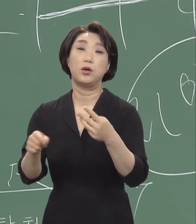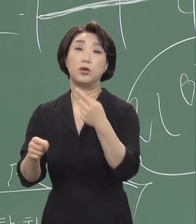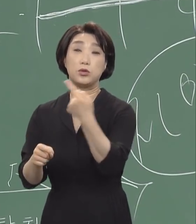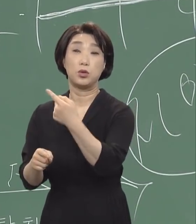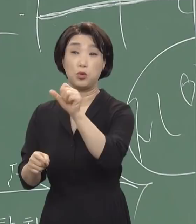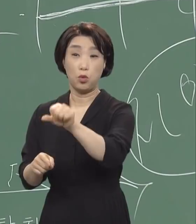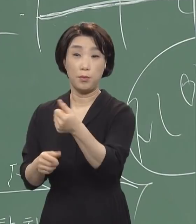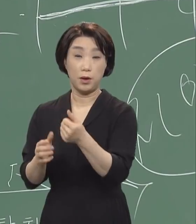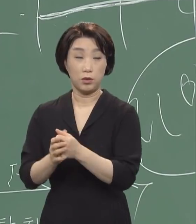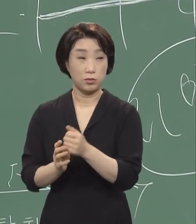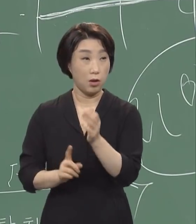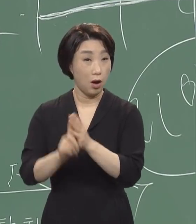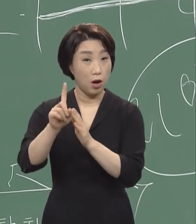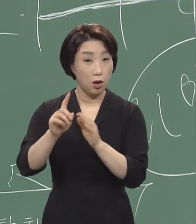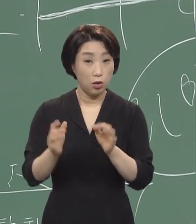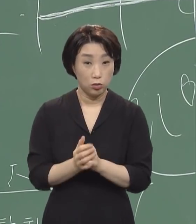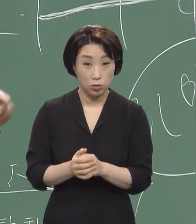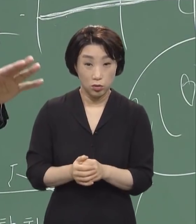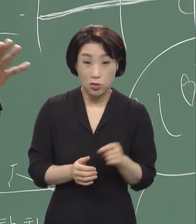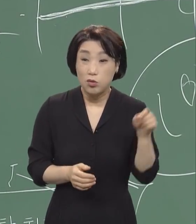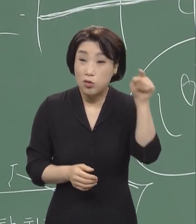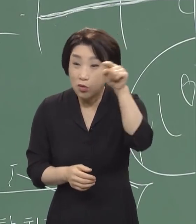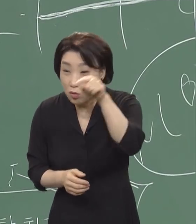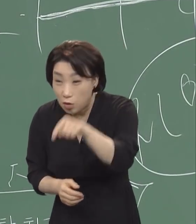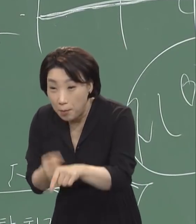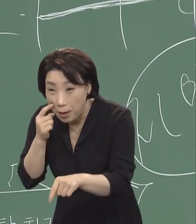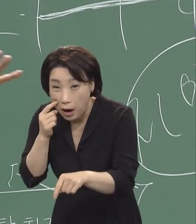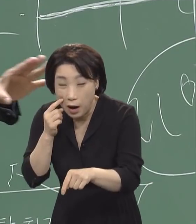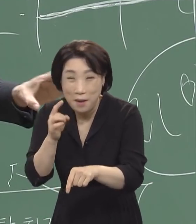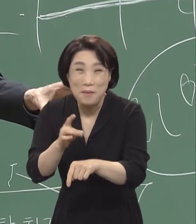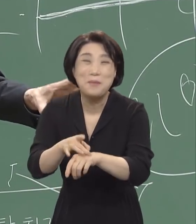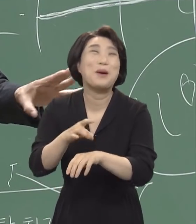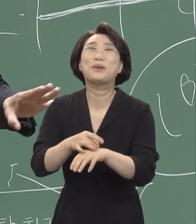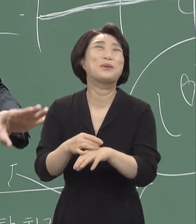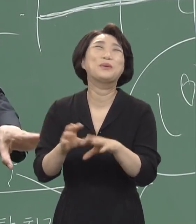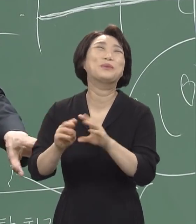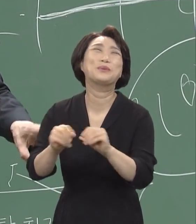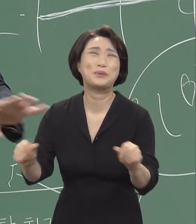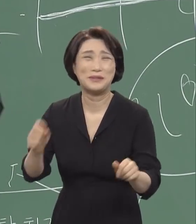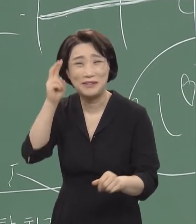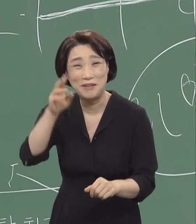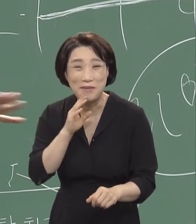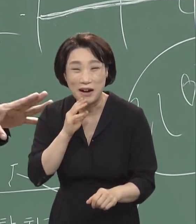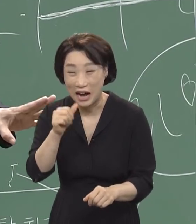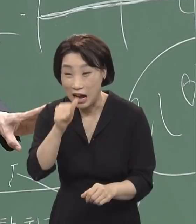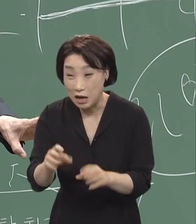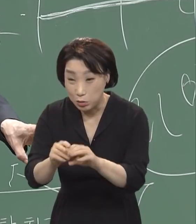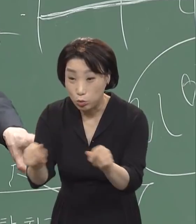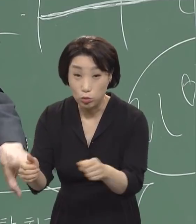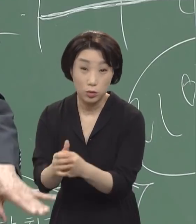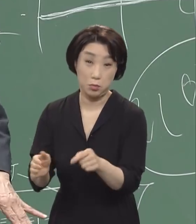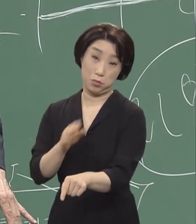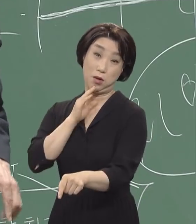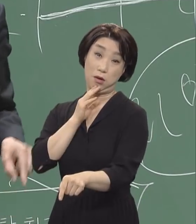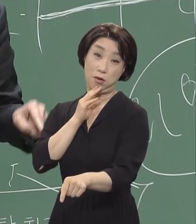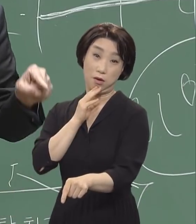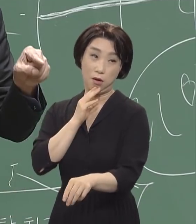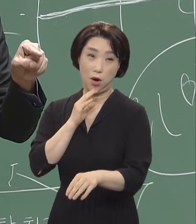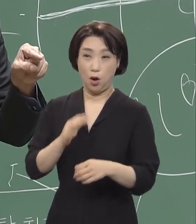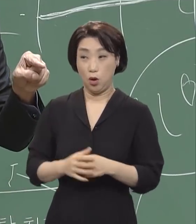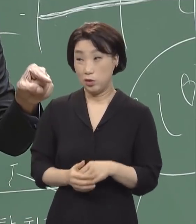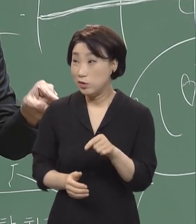1500도가 나가요 근데 뛰어들으면 뾱다구 국물 뚫고 새가 녹아서 그래야 되는데 그래서